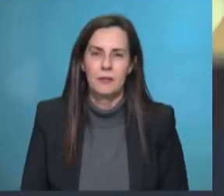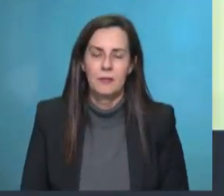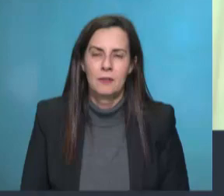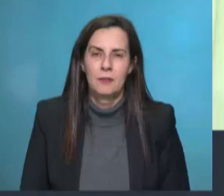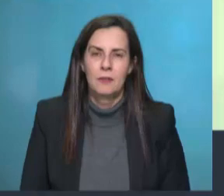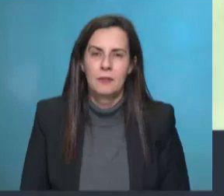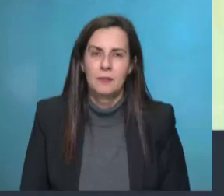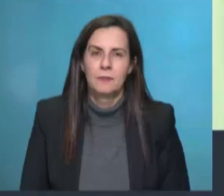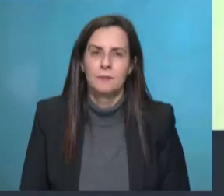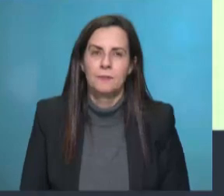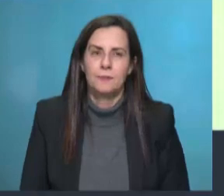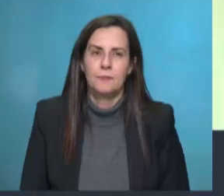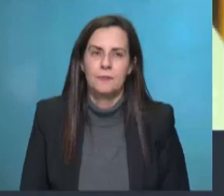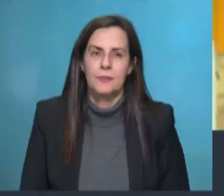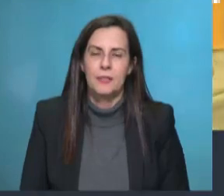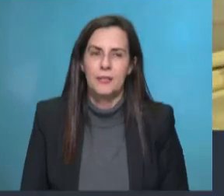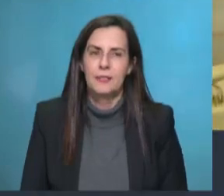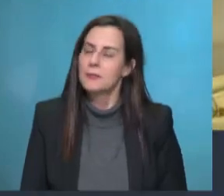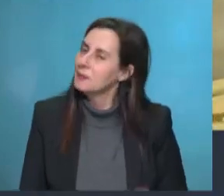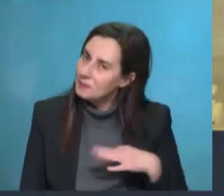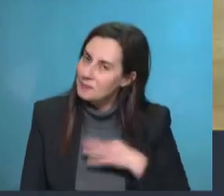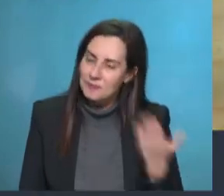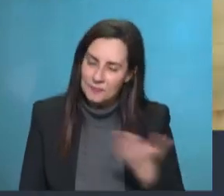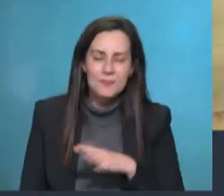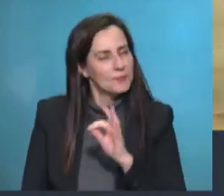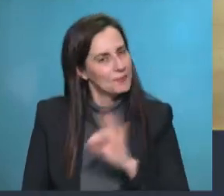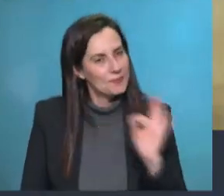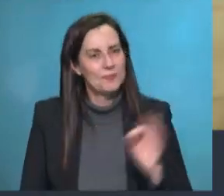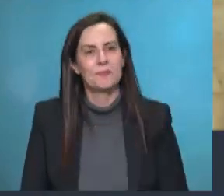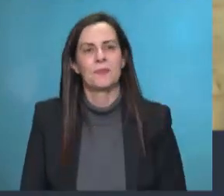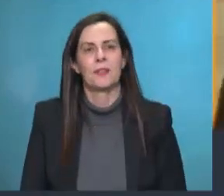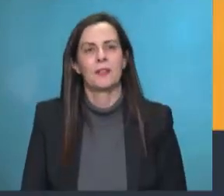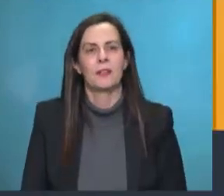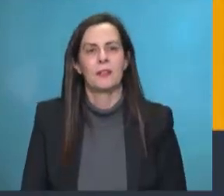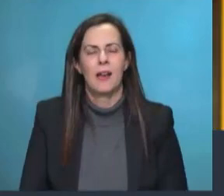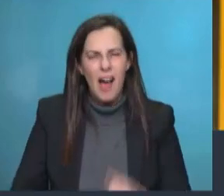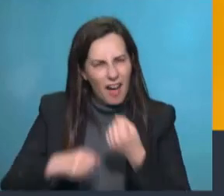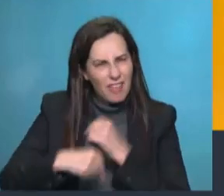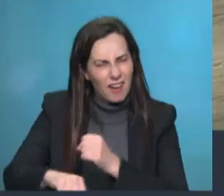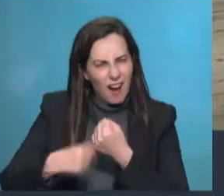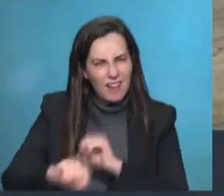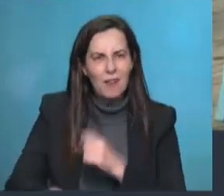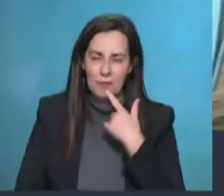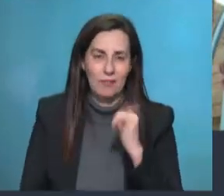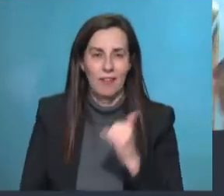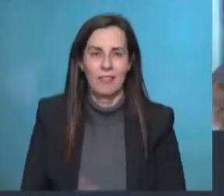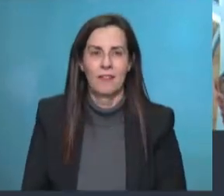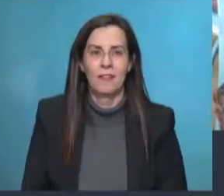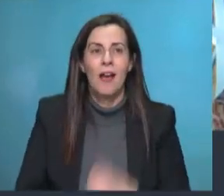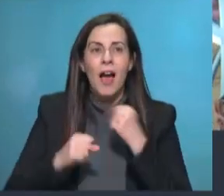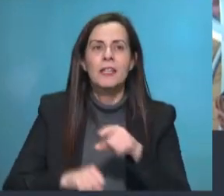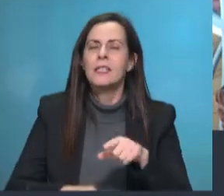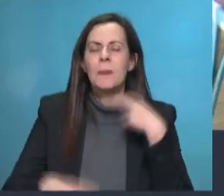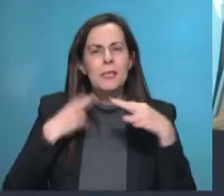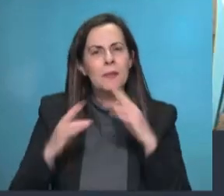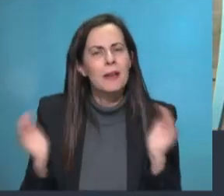יקטוף שלום קרן של בסדר מה שלומך בסדר גמור הנגריה זה נקרא הנגריה הנגריה היא